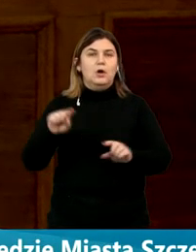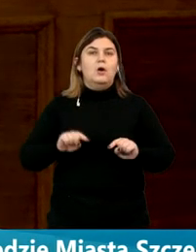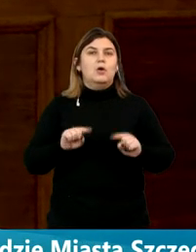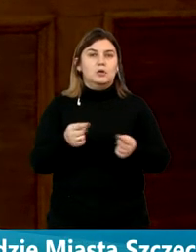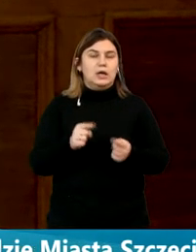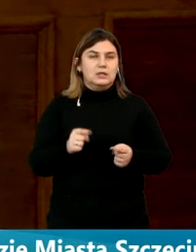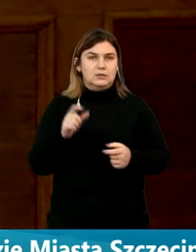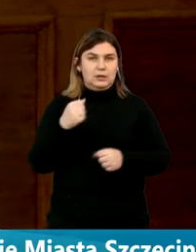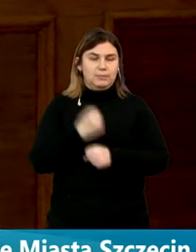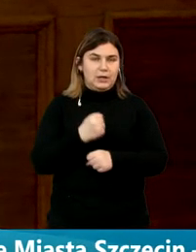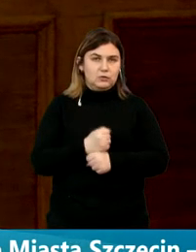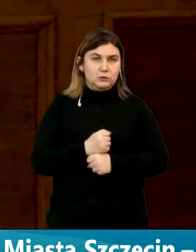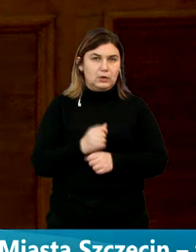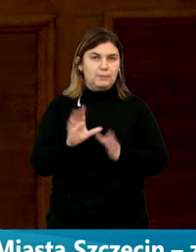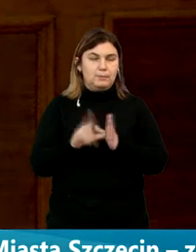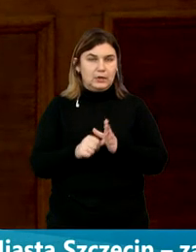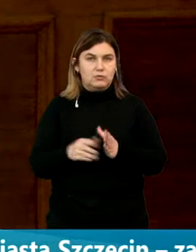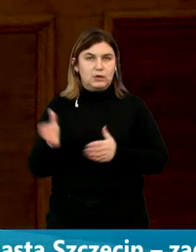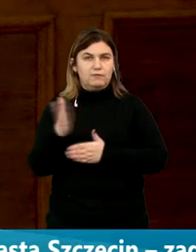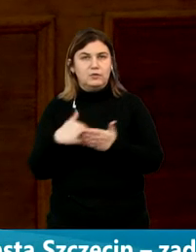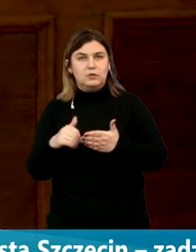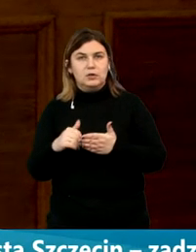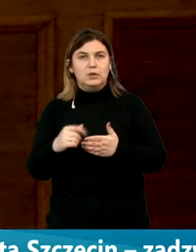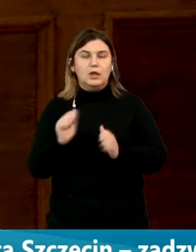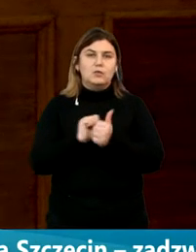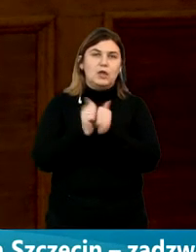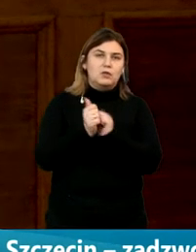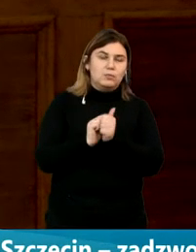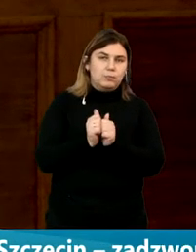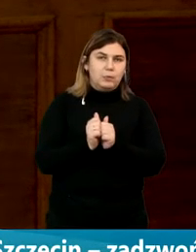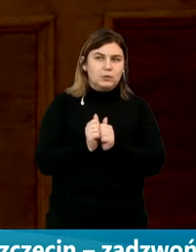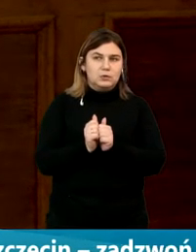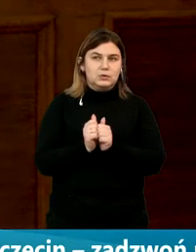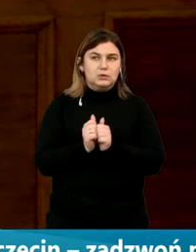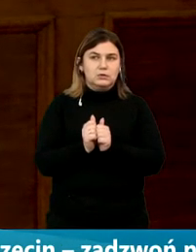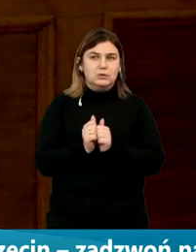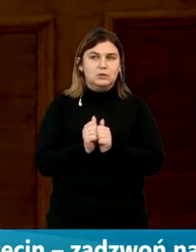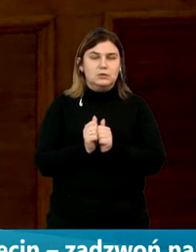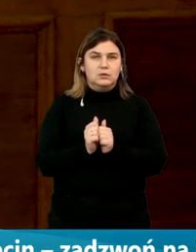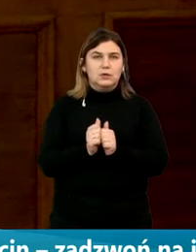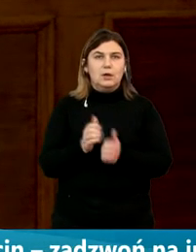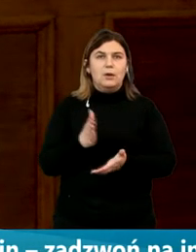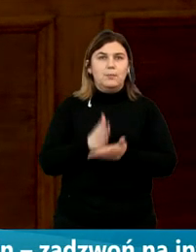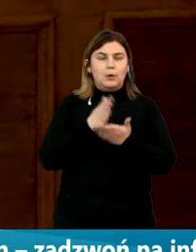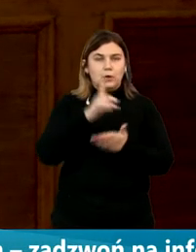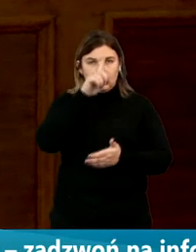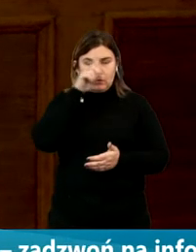pracują w mieście, do tych wydziałów, bo część pracuje ze sportem, część pracuje z pomocą społeczną,